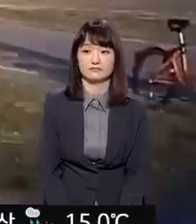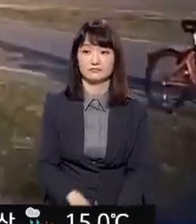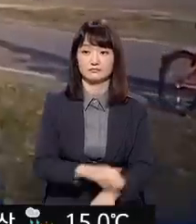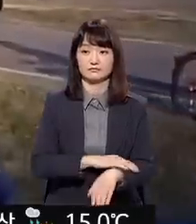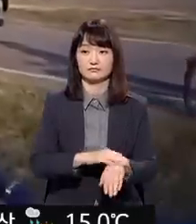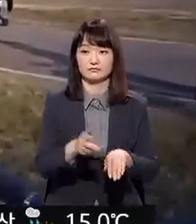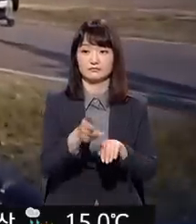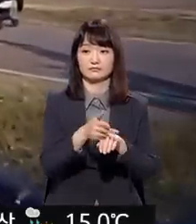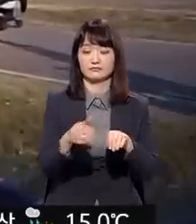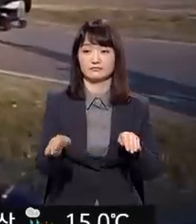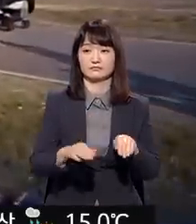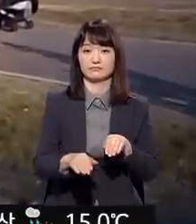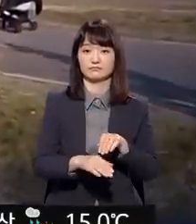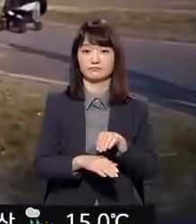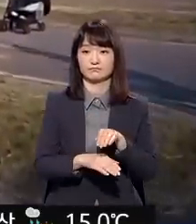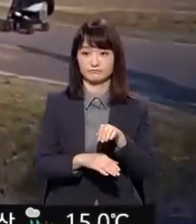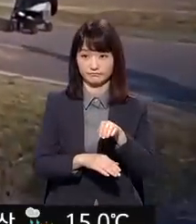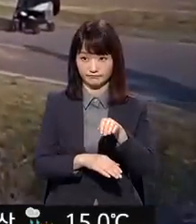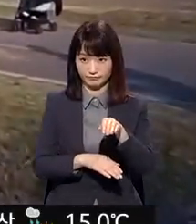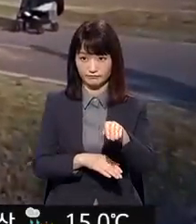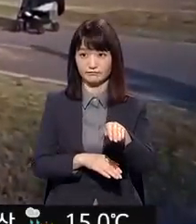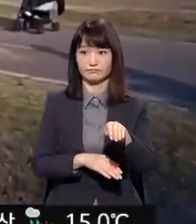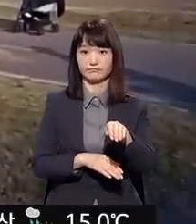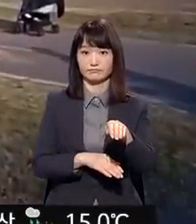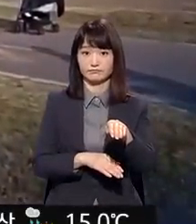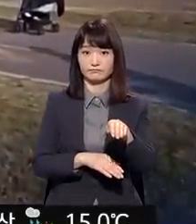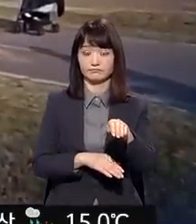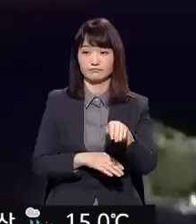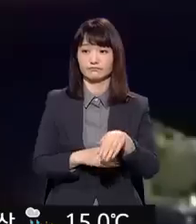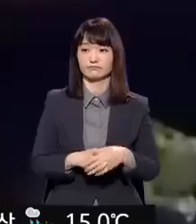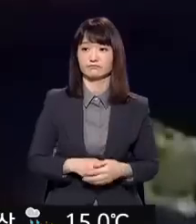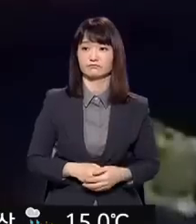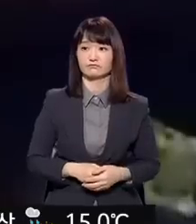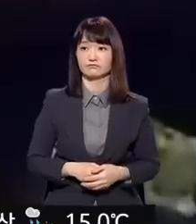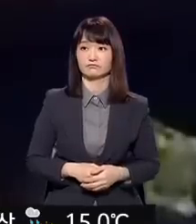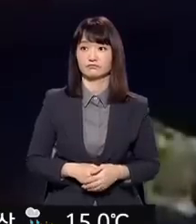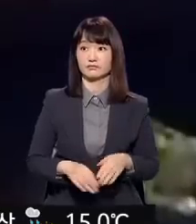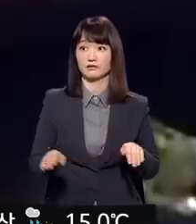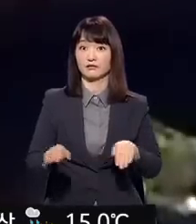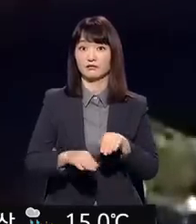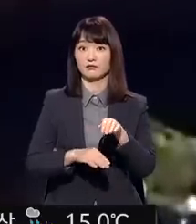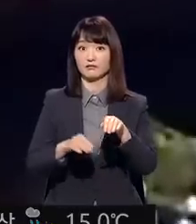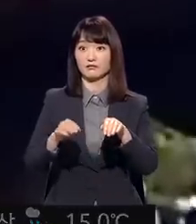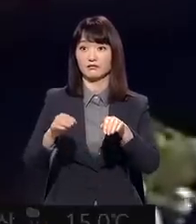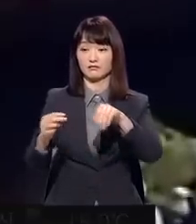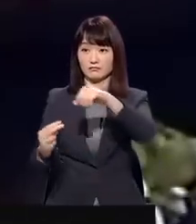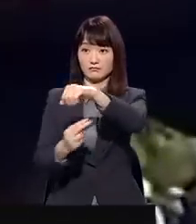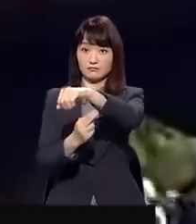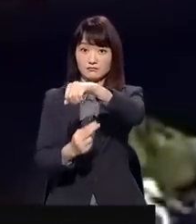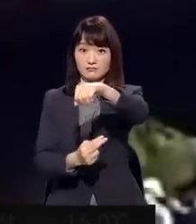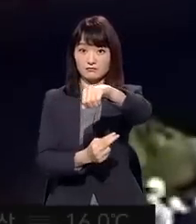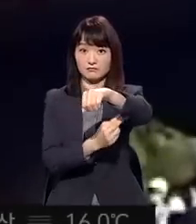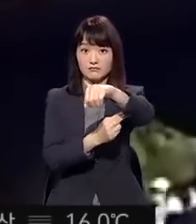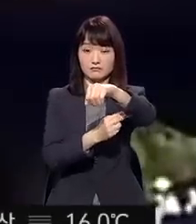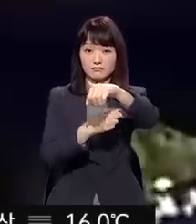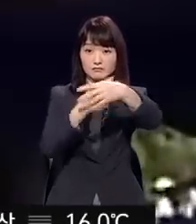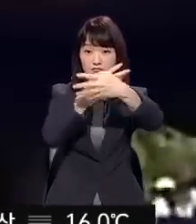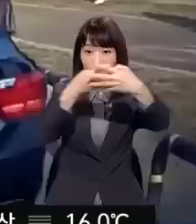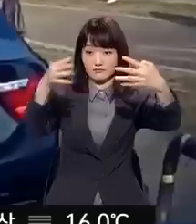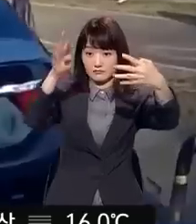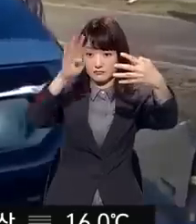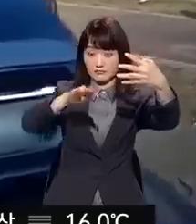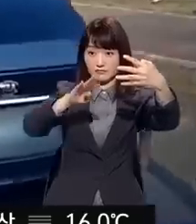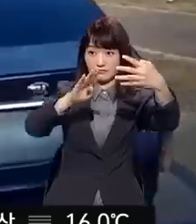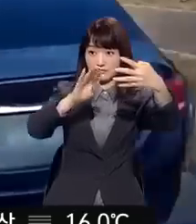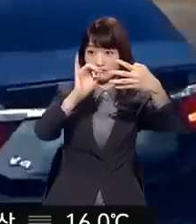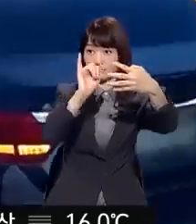블박차. 잘 가고 있어요. 자, 그런데 이거 뭐야? 다리 난간에 지금 어떤